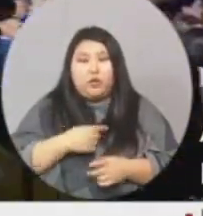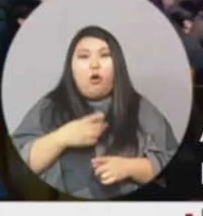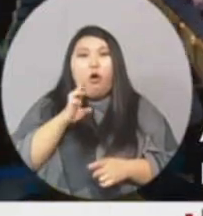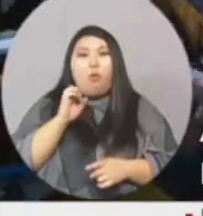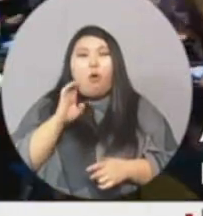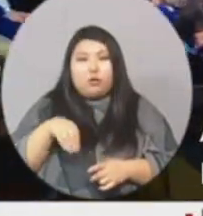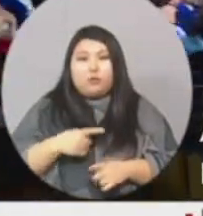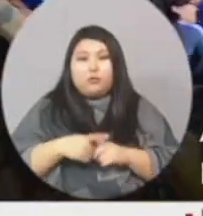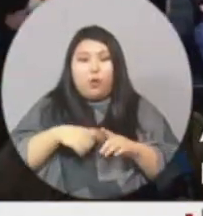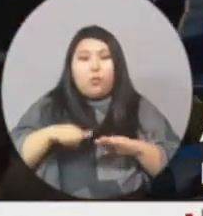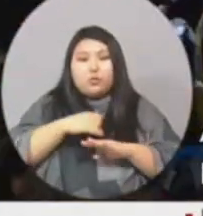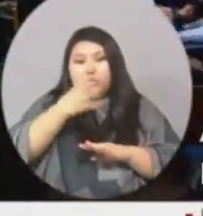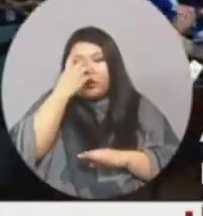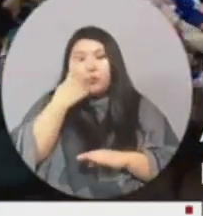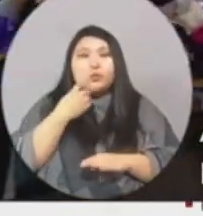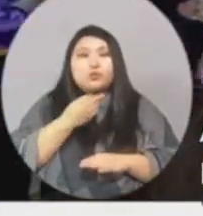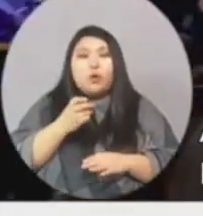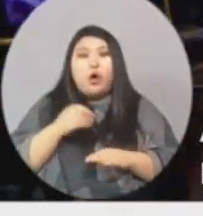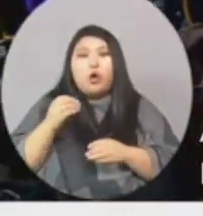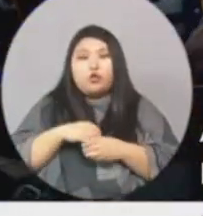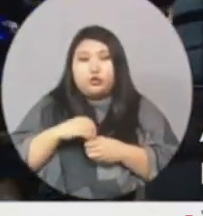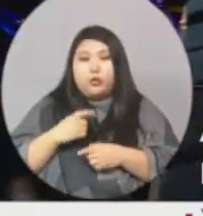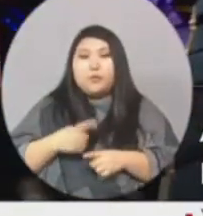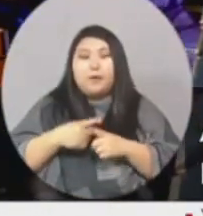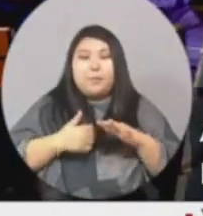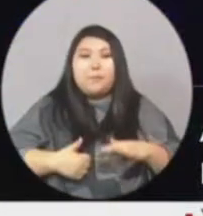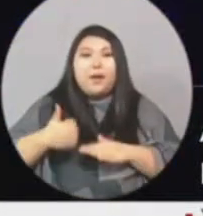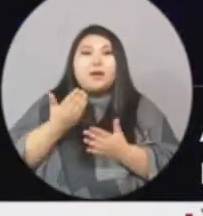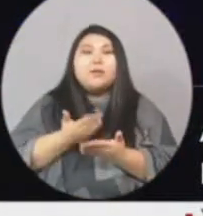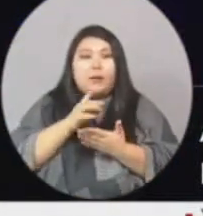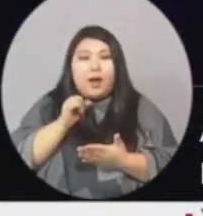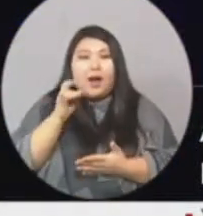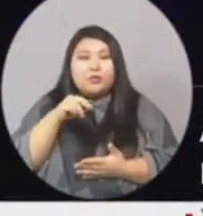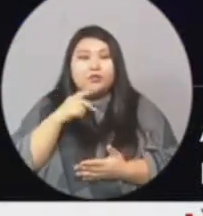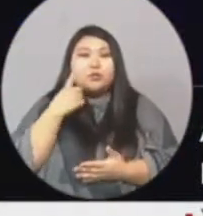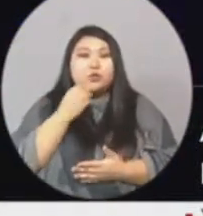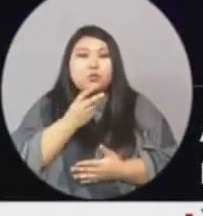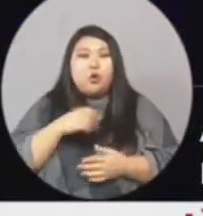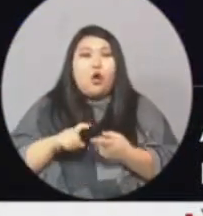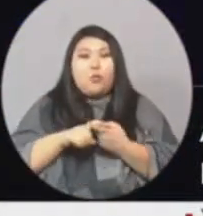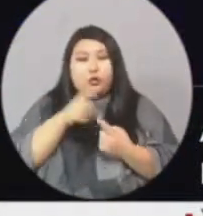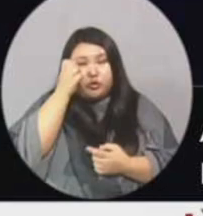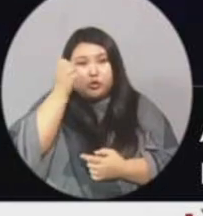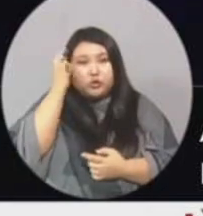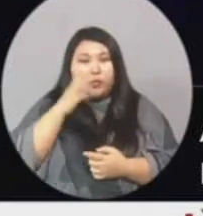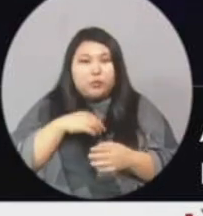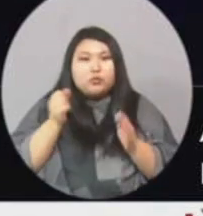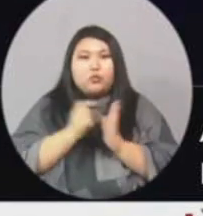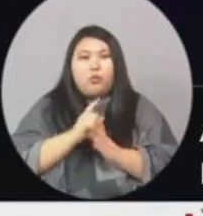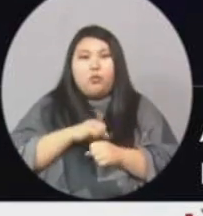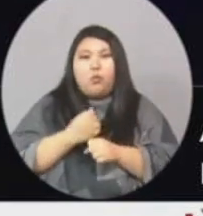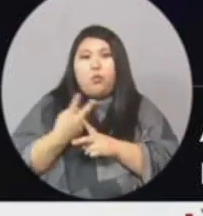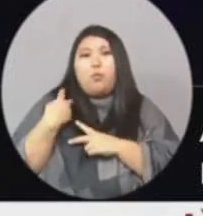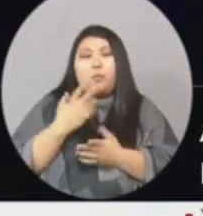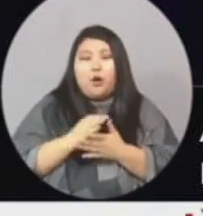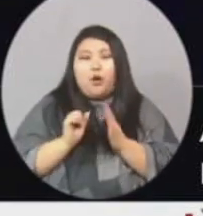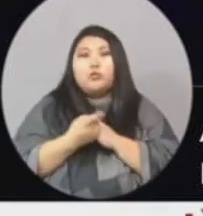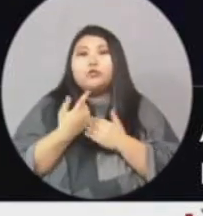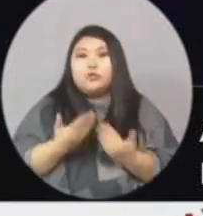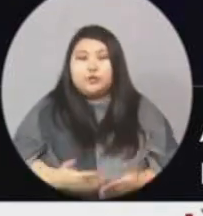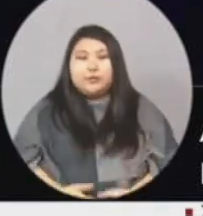эмэгтэйчүүдийн оролцоог нэмэгдүүлж манлайллыг дэмжиж байгаа юм. Энэ чухал ардчилсан эмэгтэйчүүдийн холбооны ерөнхийлөгч чухал үүрэг хариуцлага хүлээж байгааг онцолж